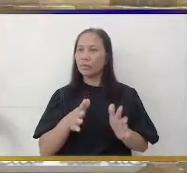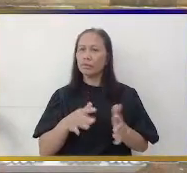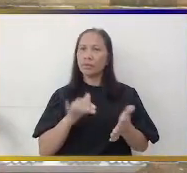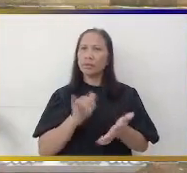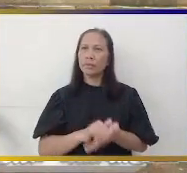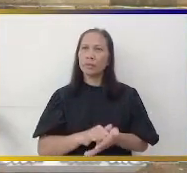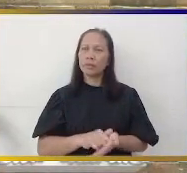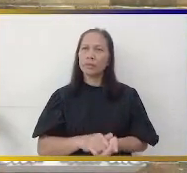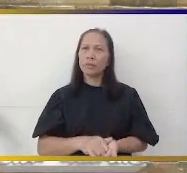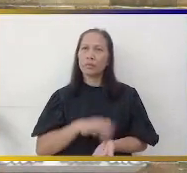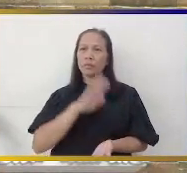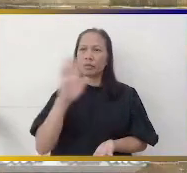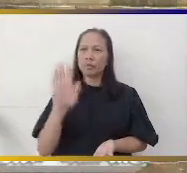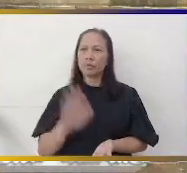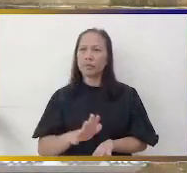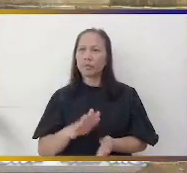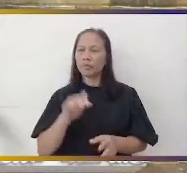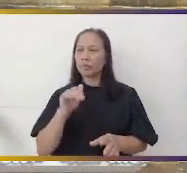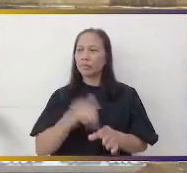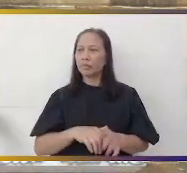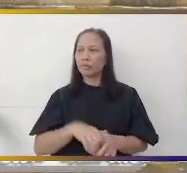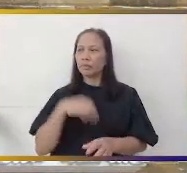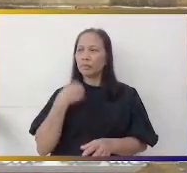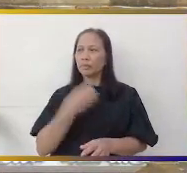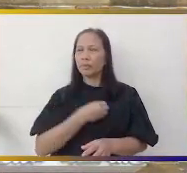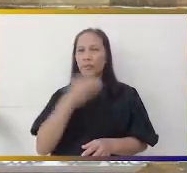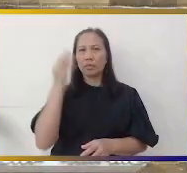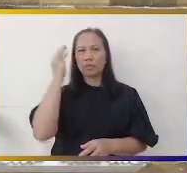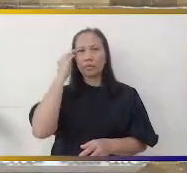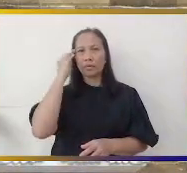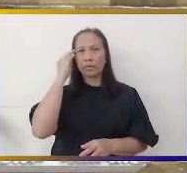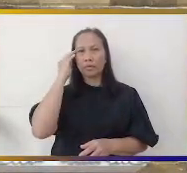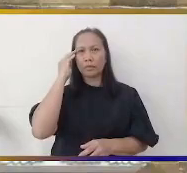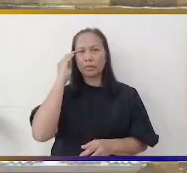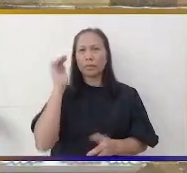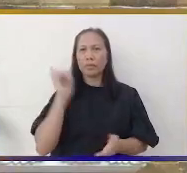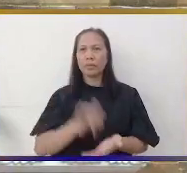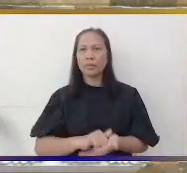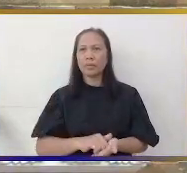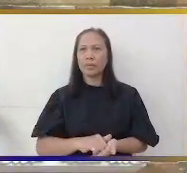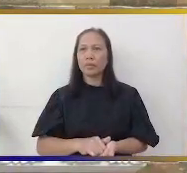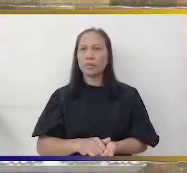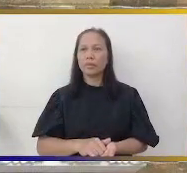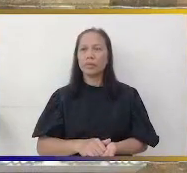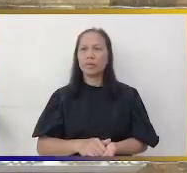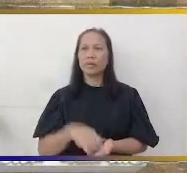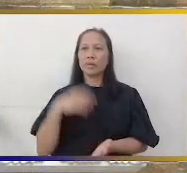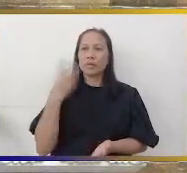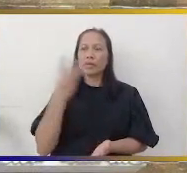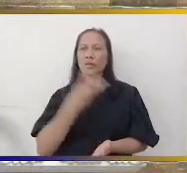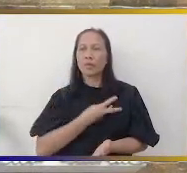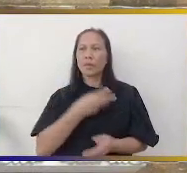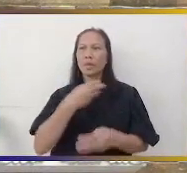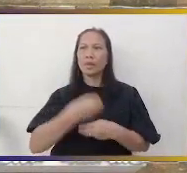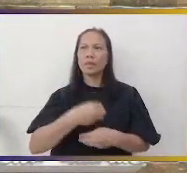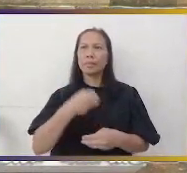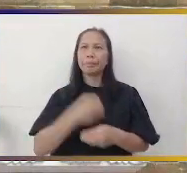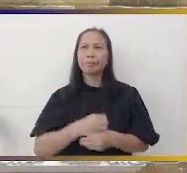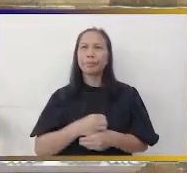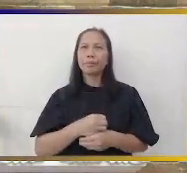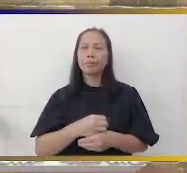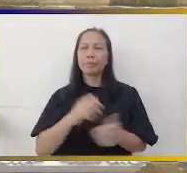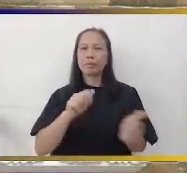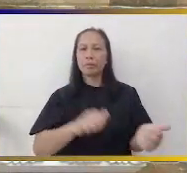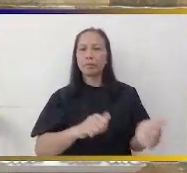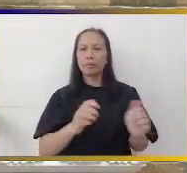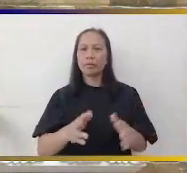man ay makakapagpatayo tayo ng Baptist ranch sumagi ba sa isipan